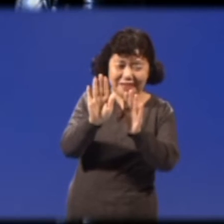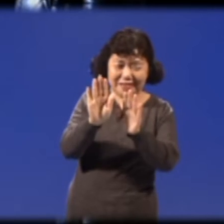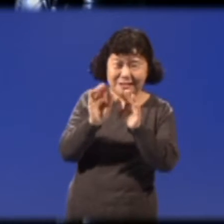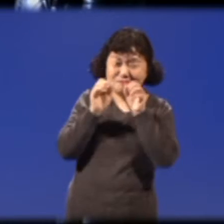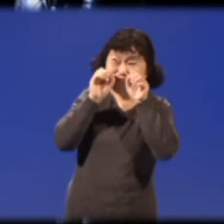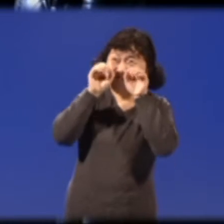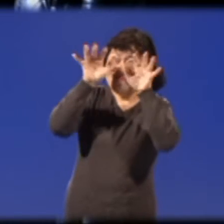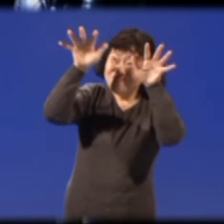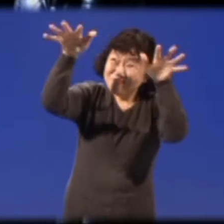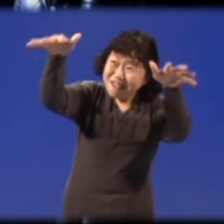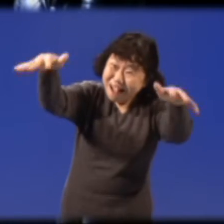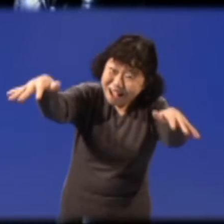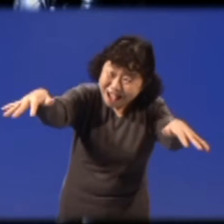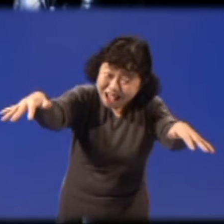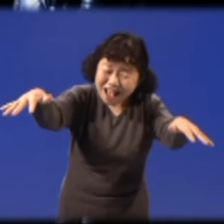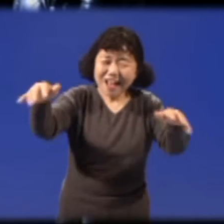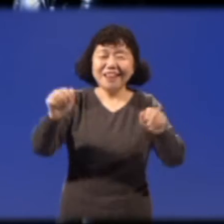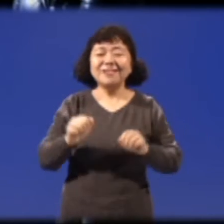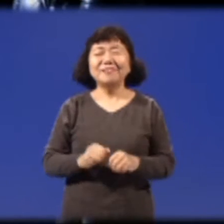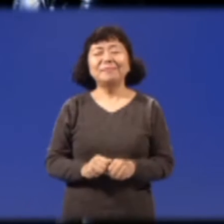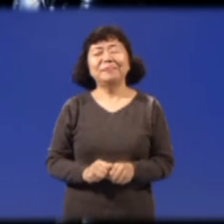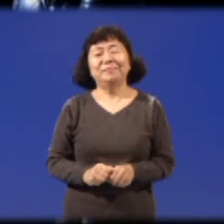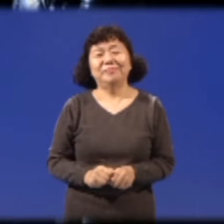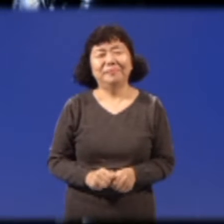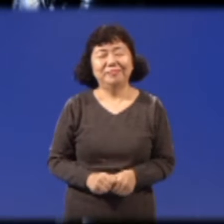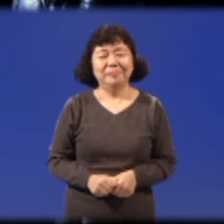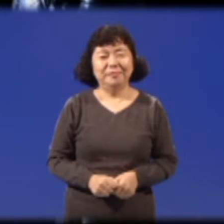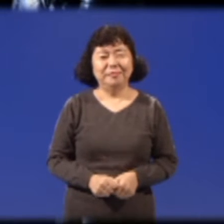わあ、かなり飛んでいますね。